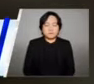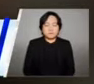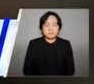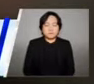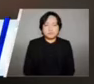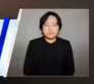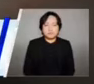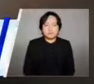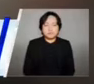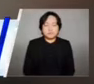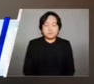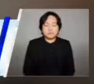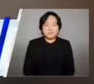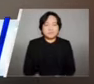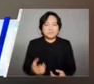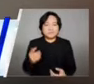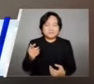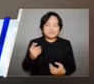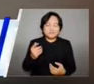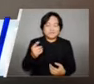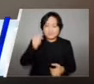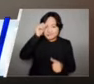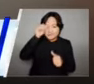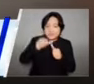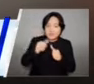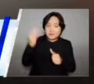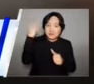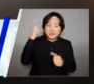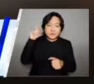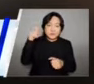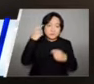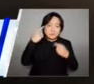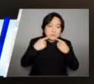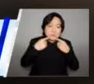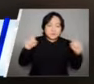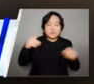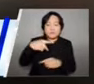ibaban na yung mga Pogo dito, so parang